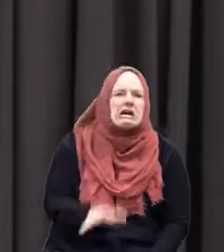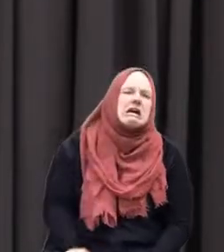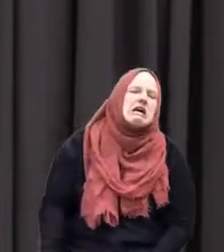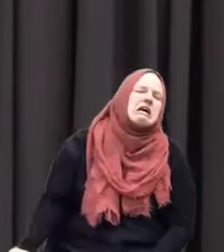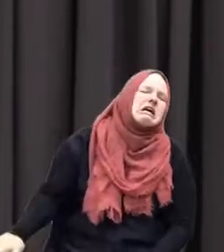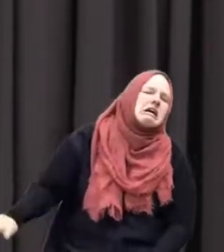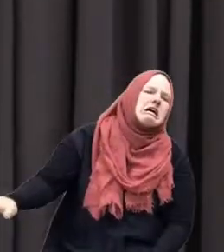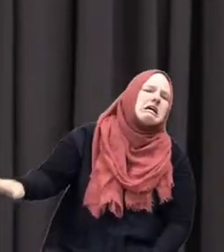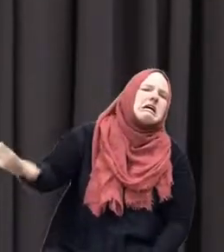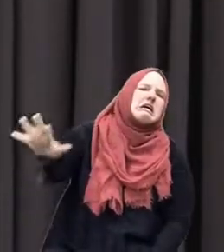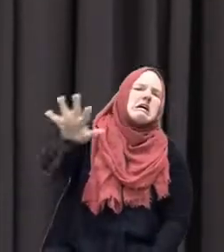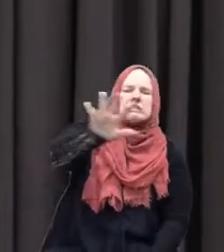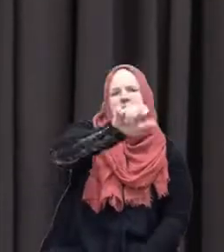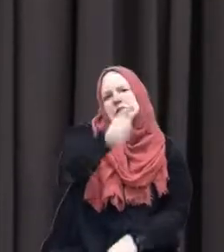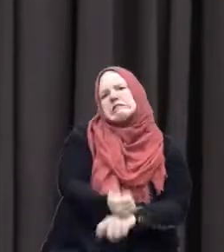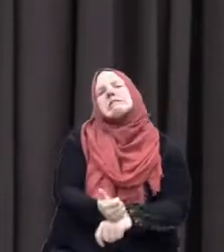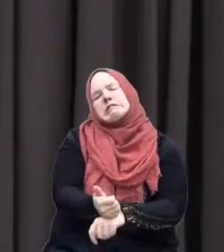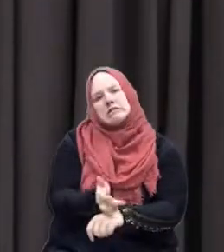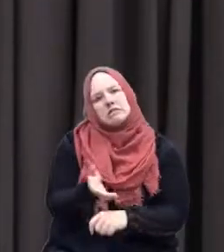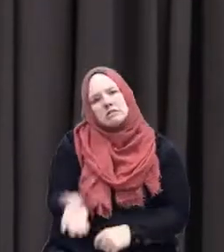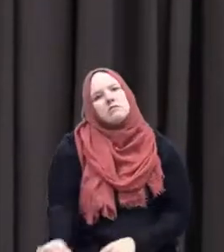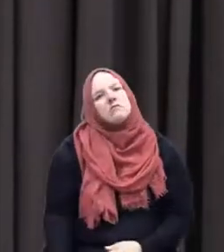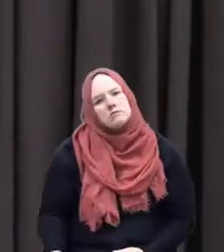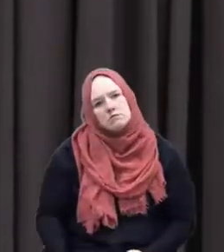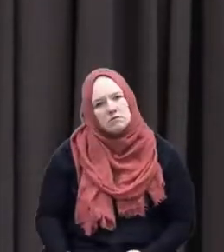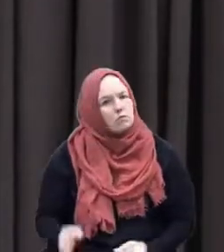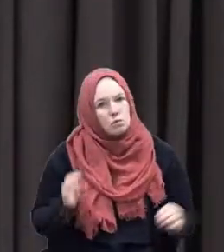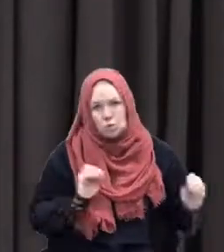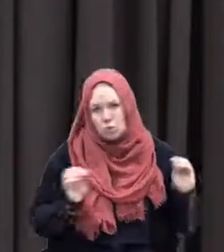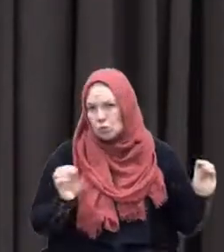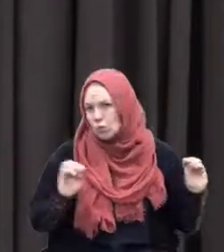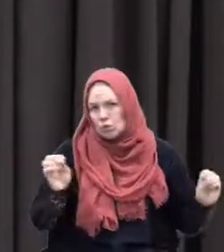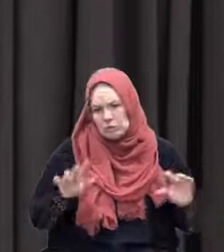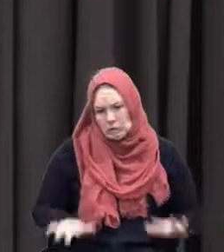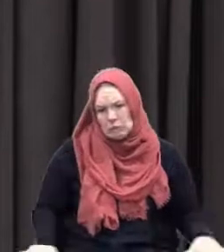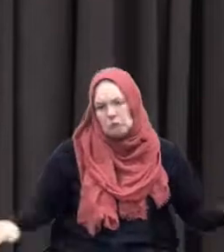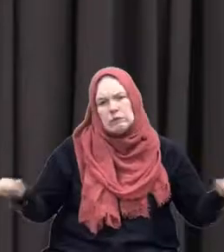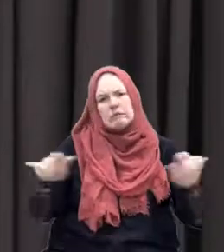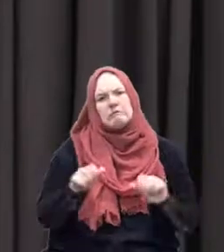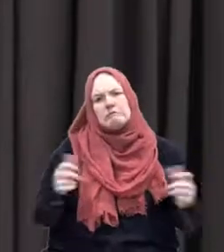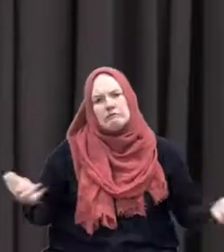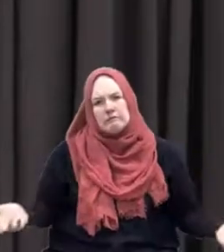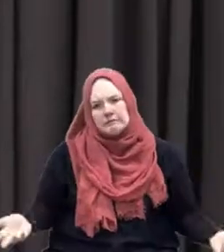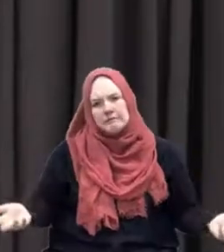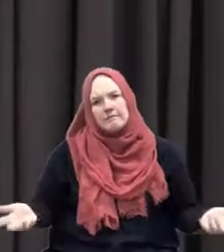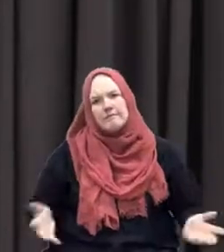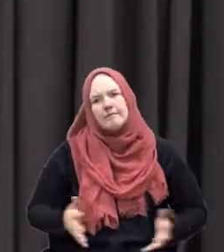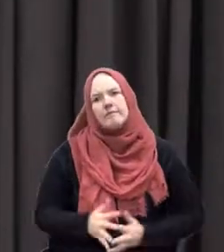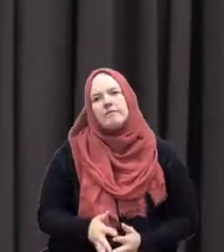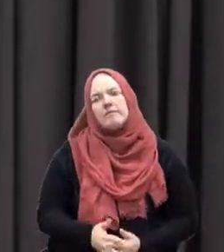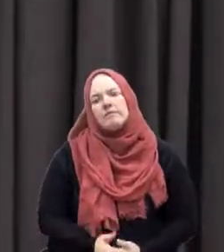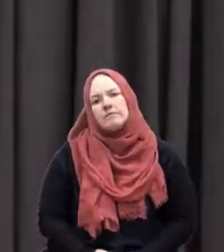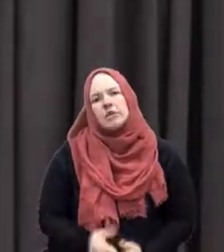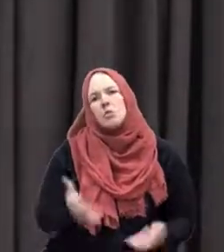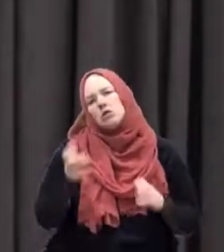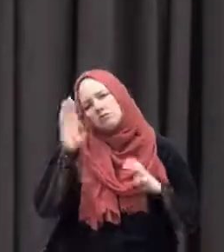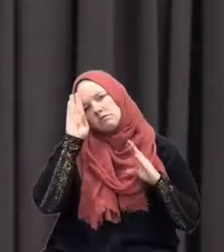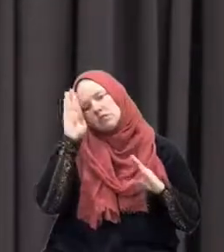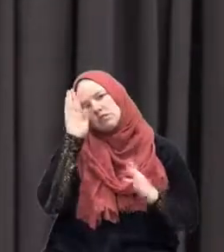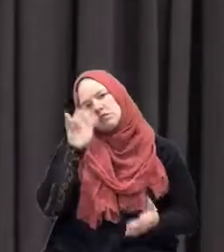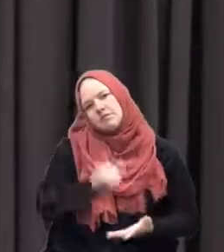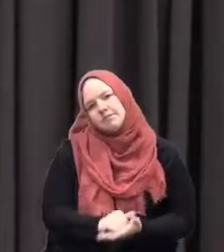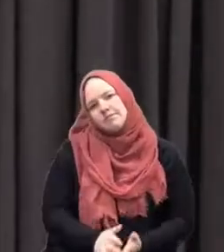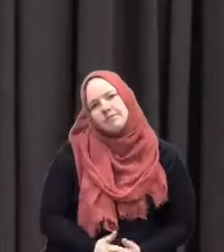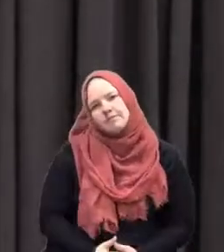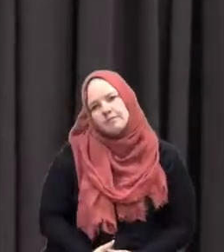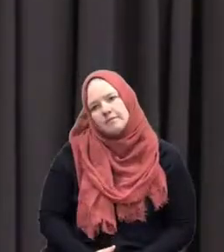إني أسكنت من ذريتي بواد غير ذي زرع عند بيتك المحرم. I want you to pay